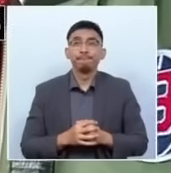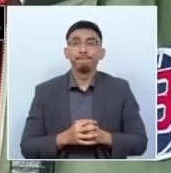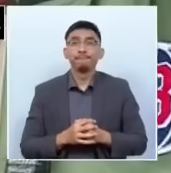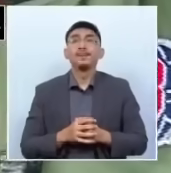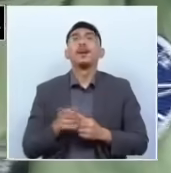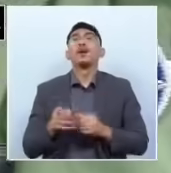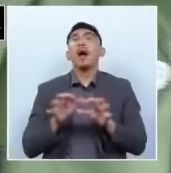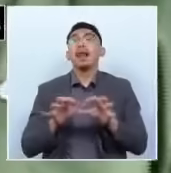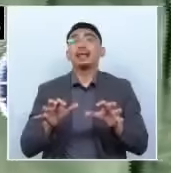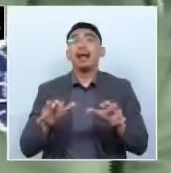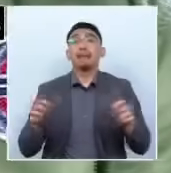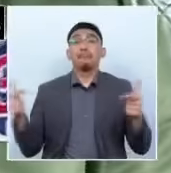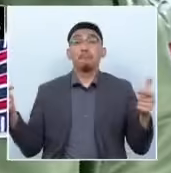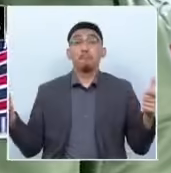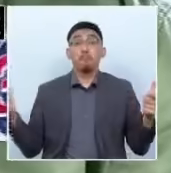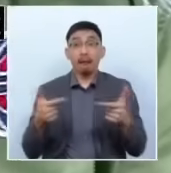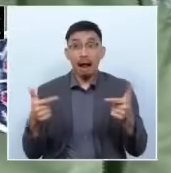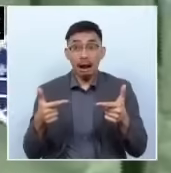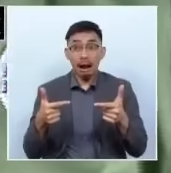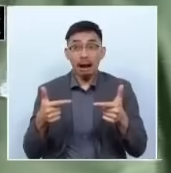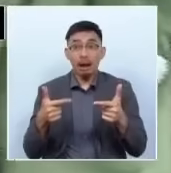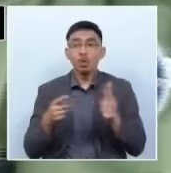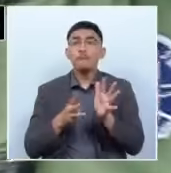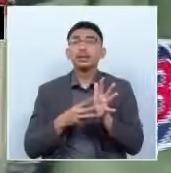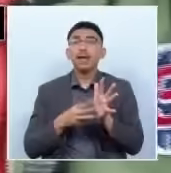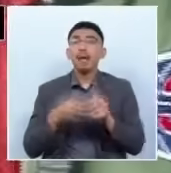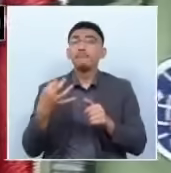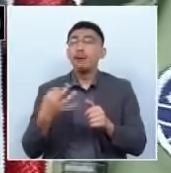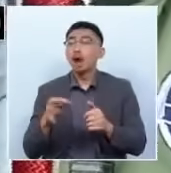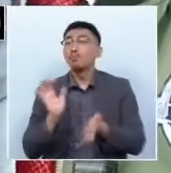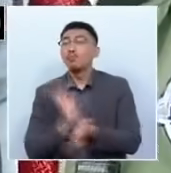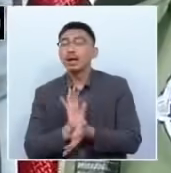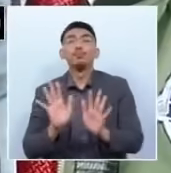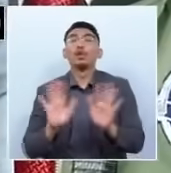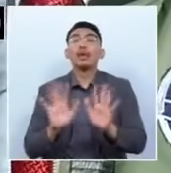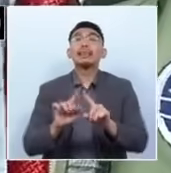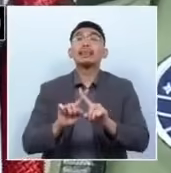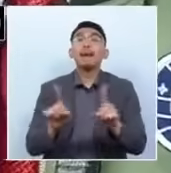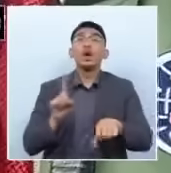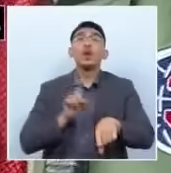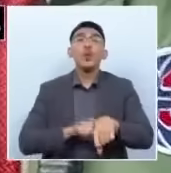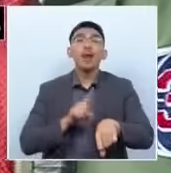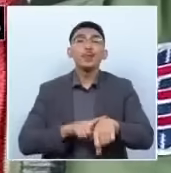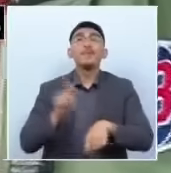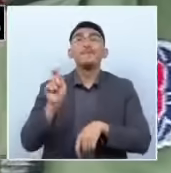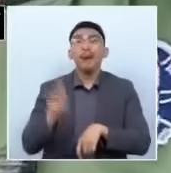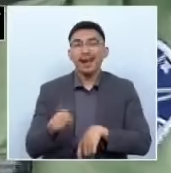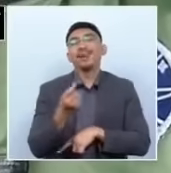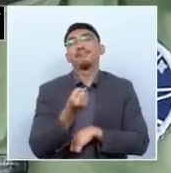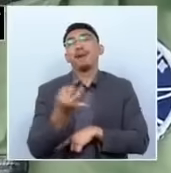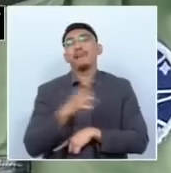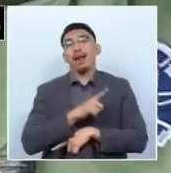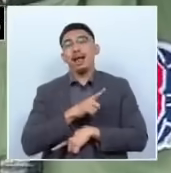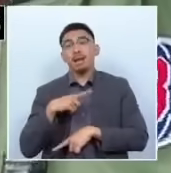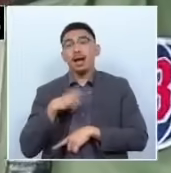katakan bukan baru dan bekas tapi usianya usianya kalau pesawat Flying hours ya